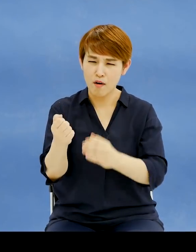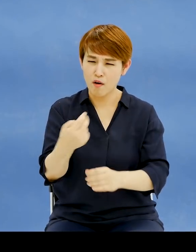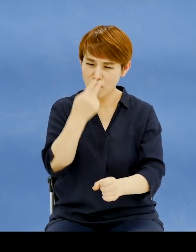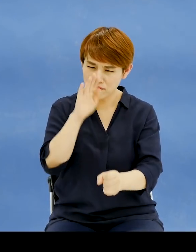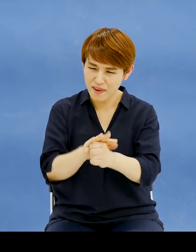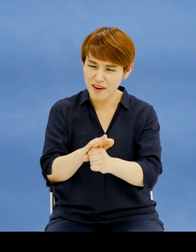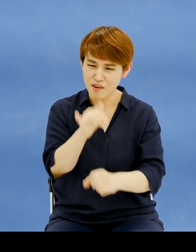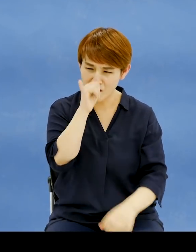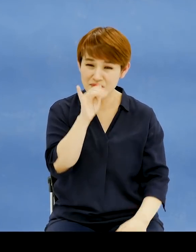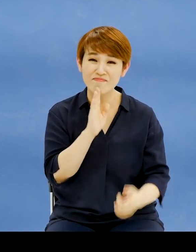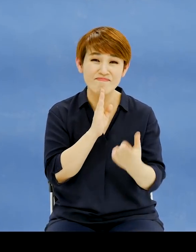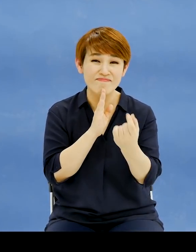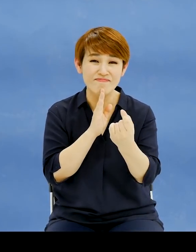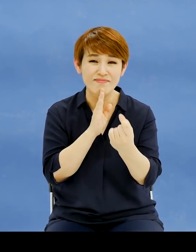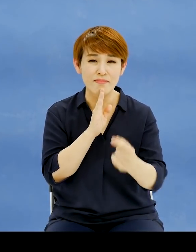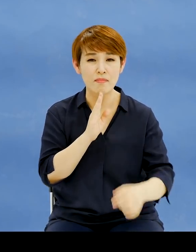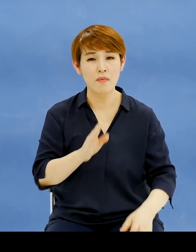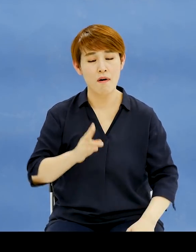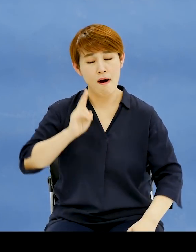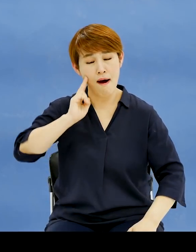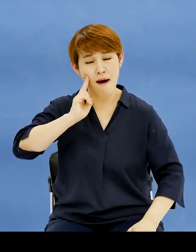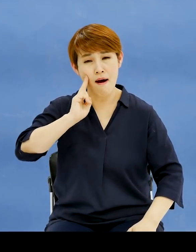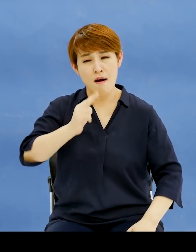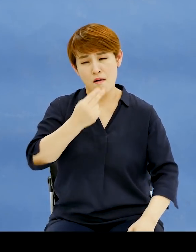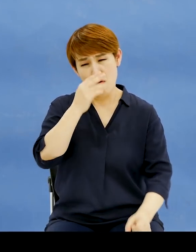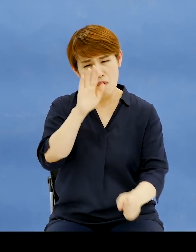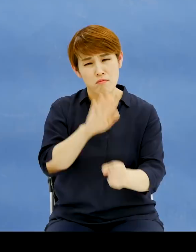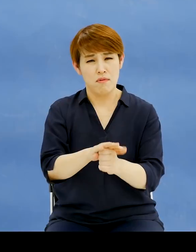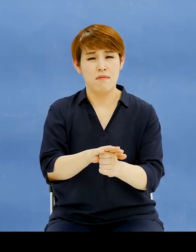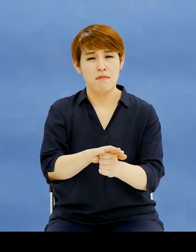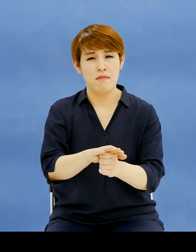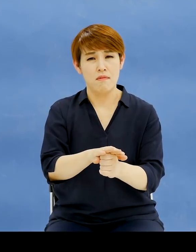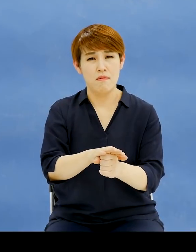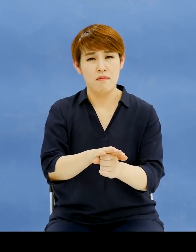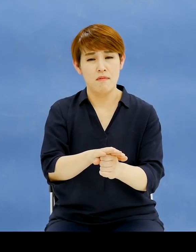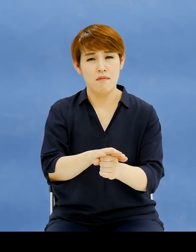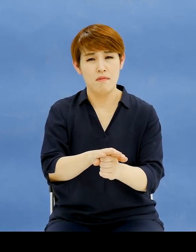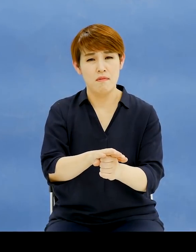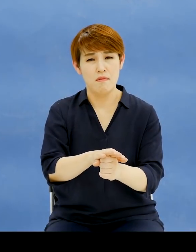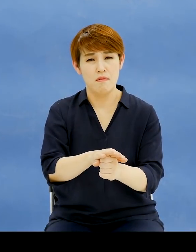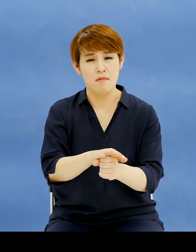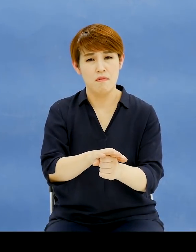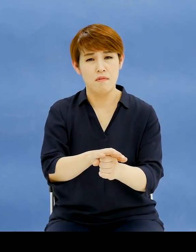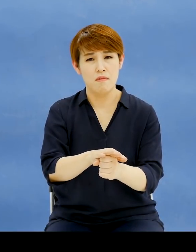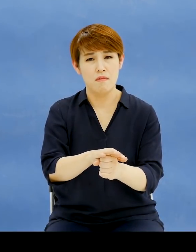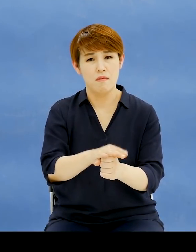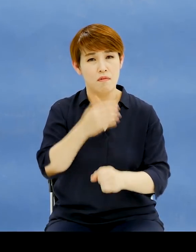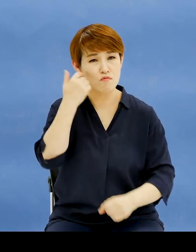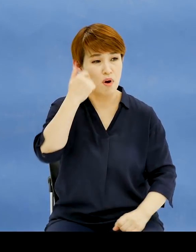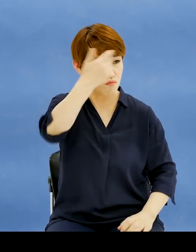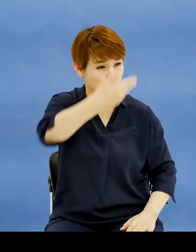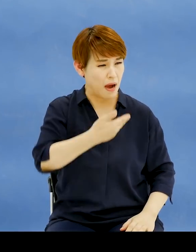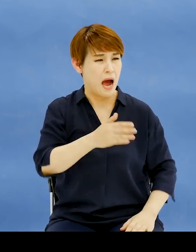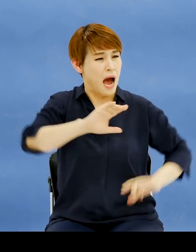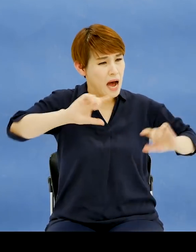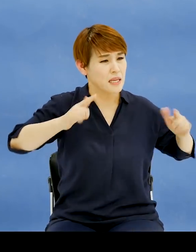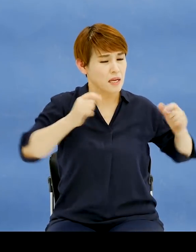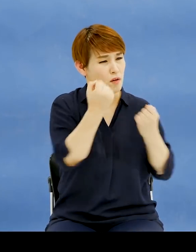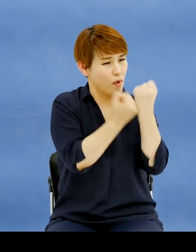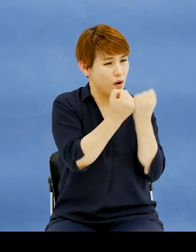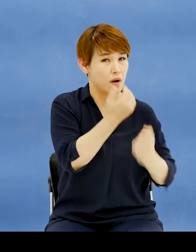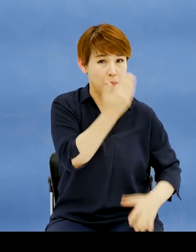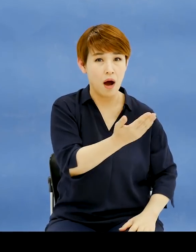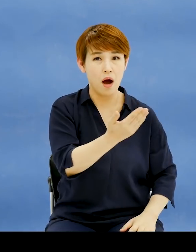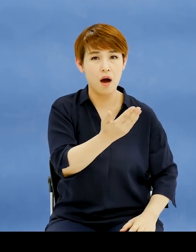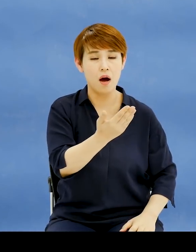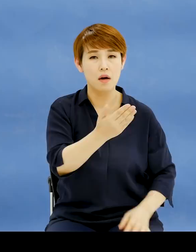당해보잖아요, 살면서. 근데 정말 너무 억울한 것들은 누가 물어보면 나 아니야 라고 말할 텐데